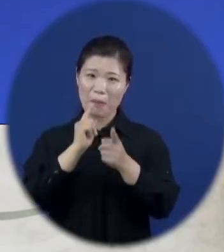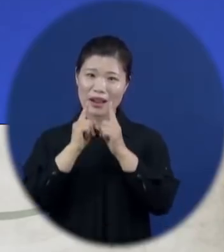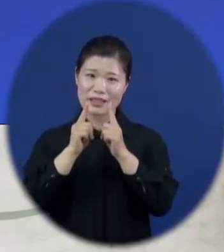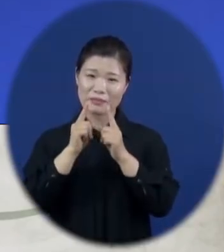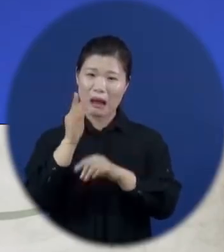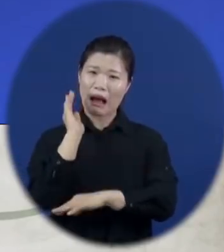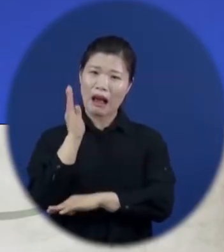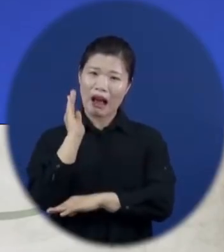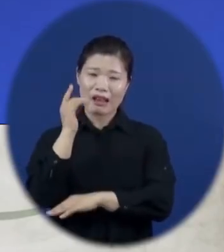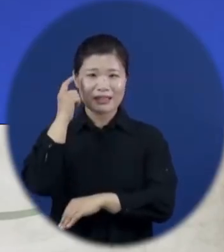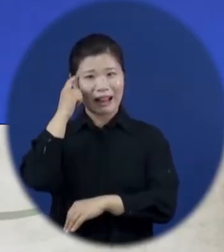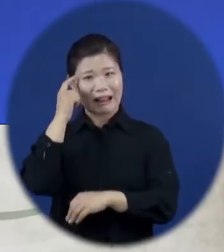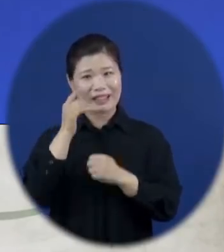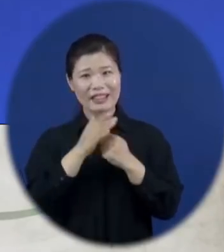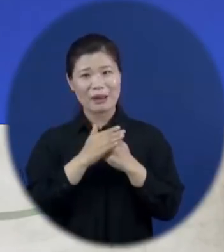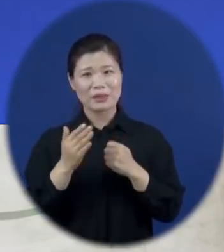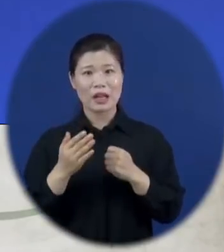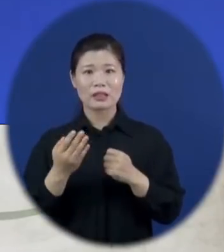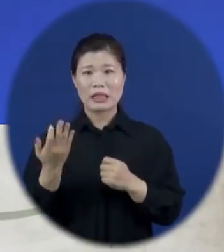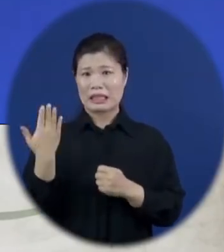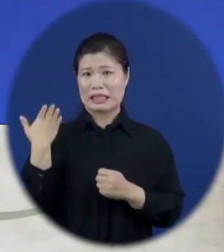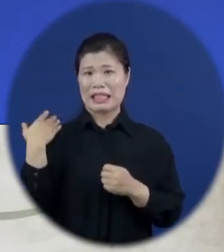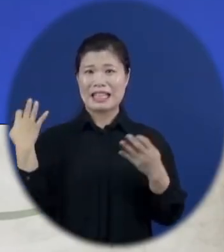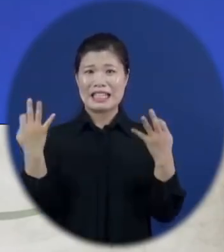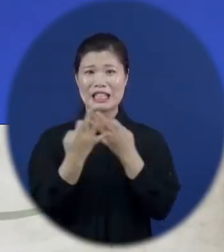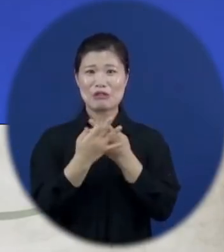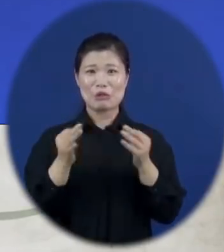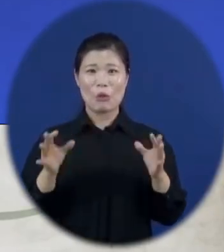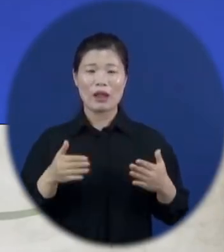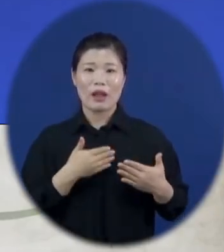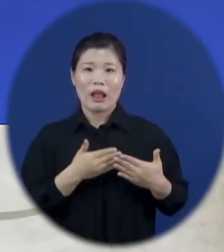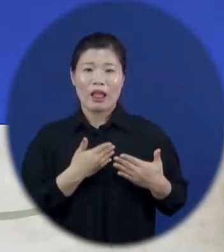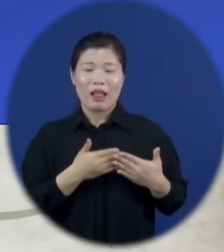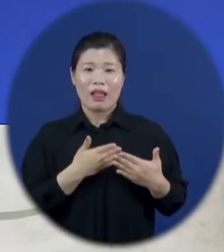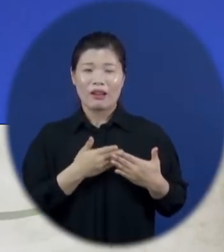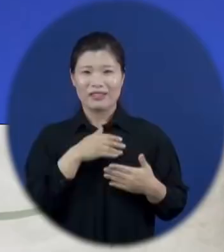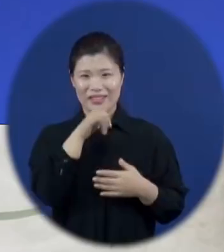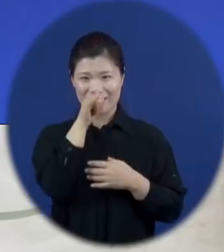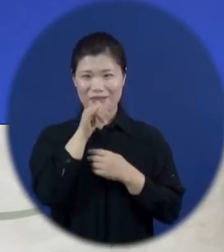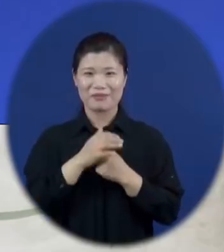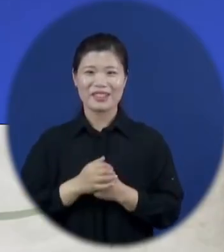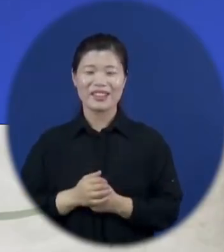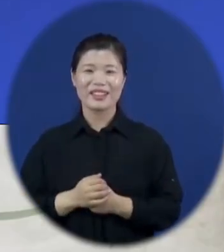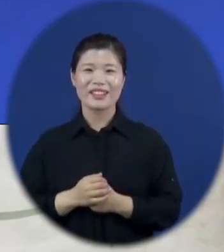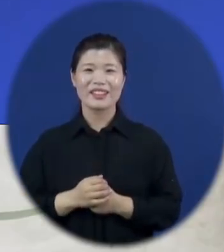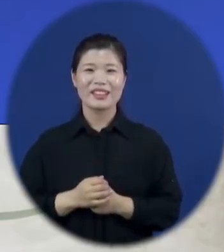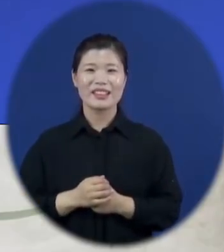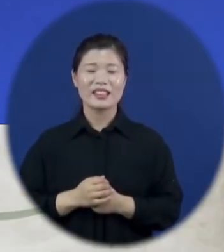전한다는 생각 때문에 지난 2주일 동안 참 마음이 설렜었습니다.